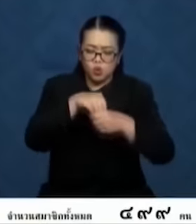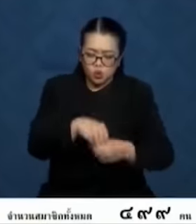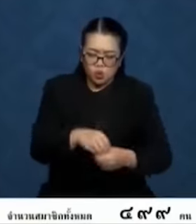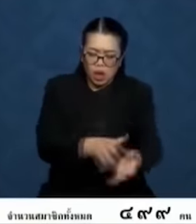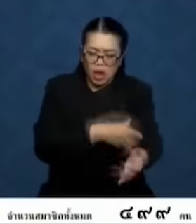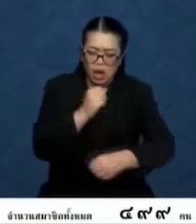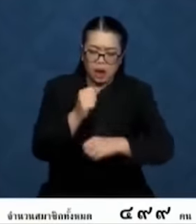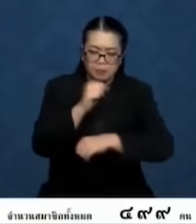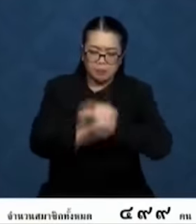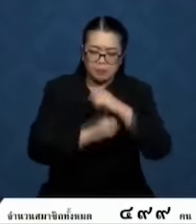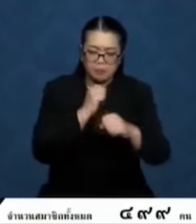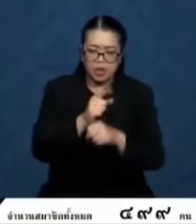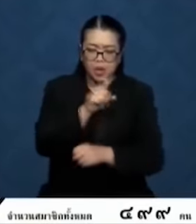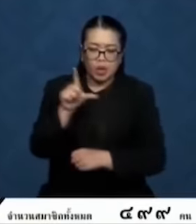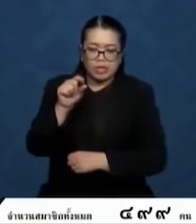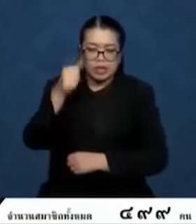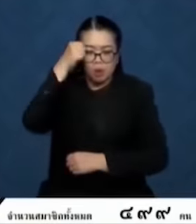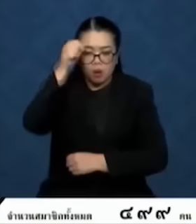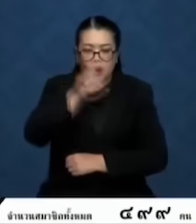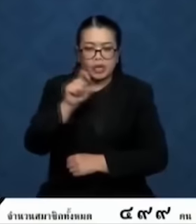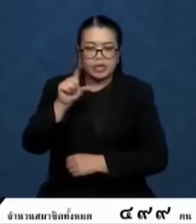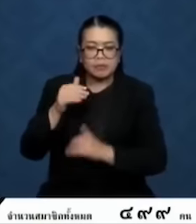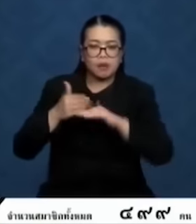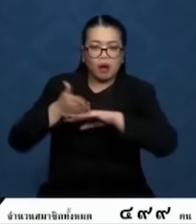แต่ยังไม่เคยติดคุกจริงแม้แต่วันเดียว